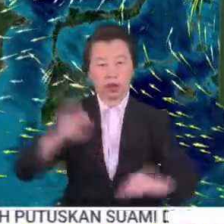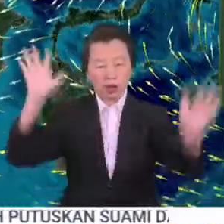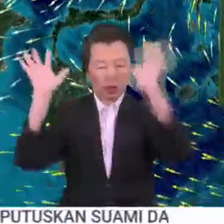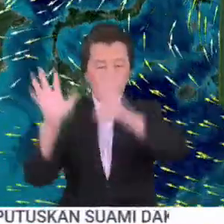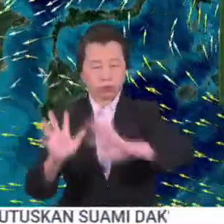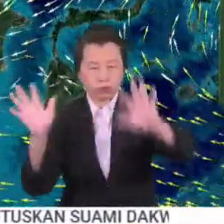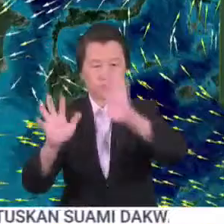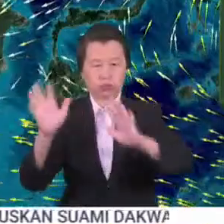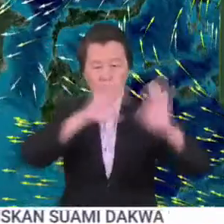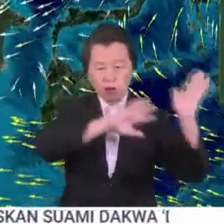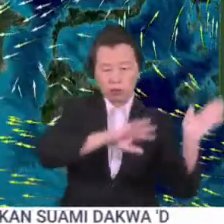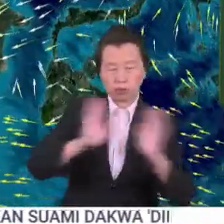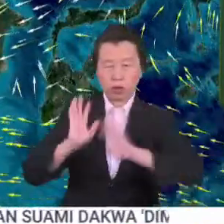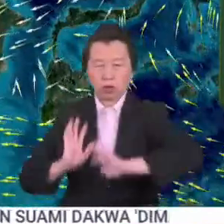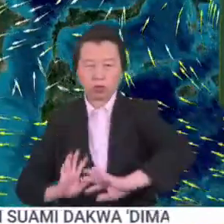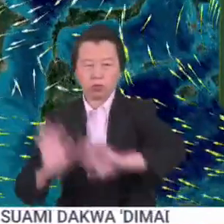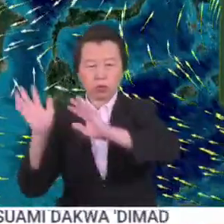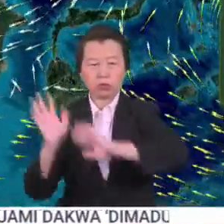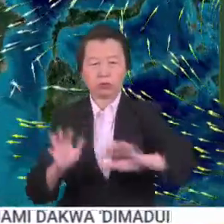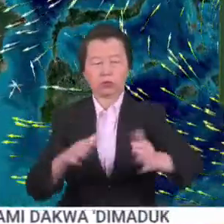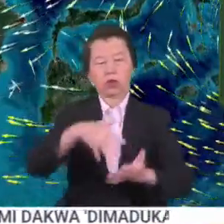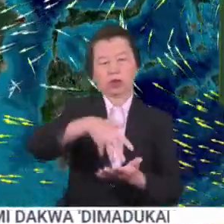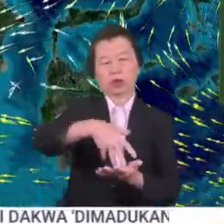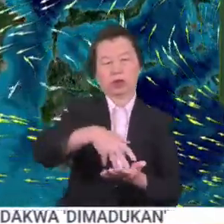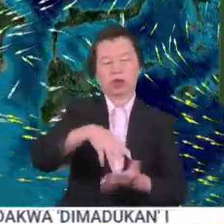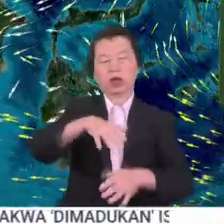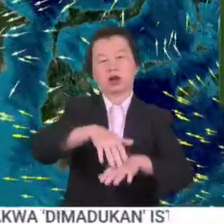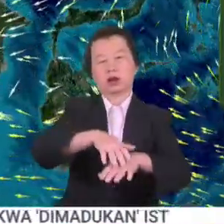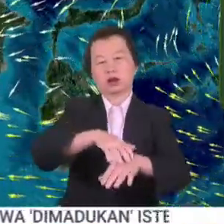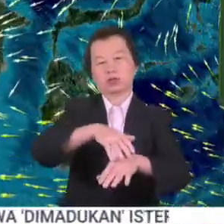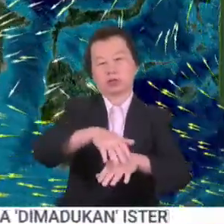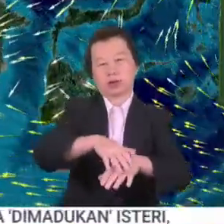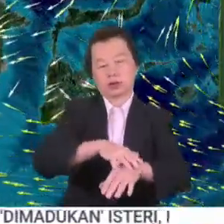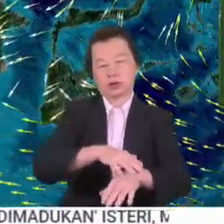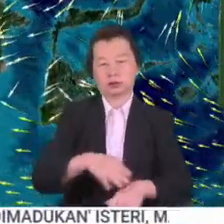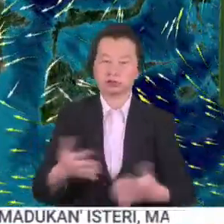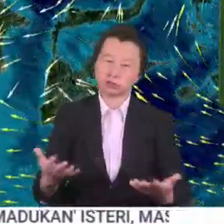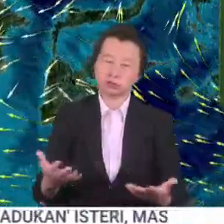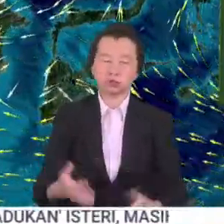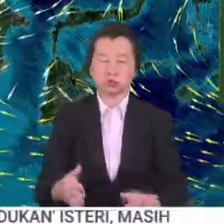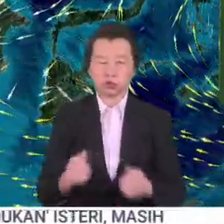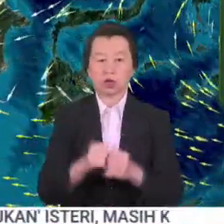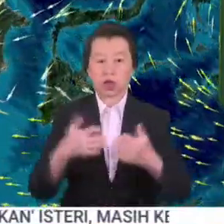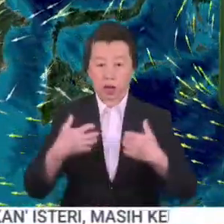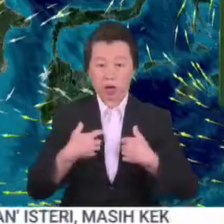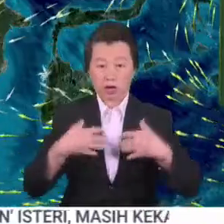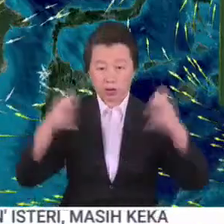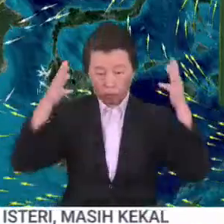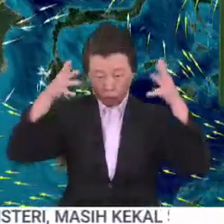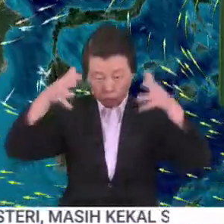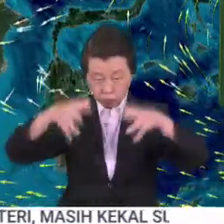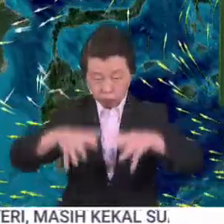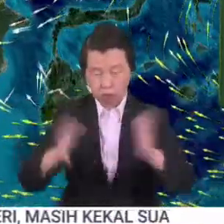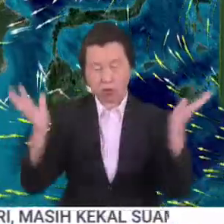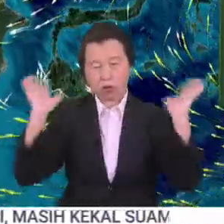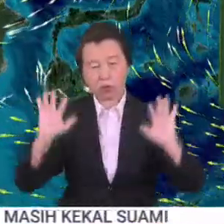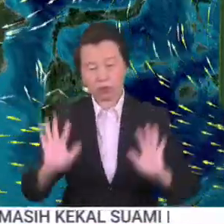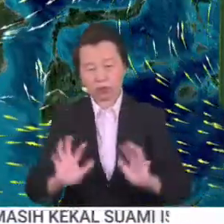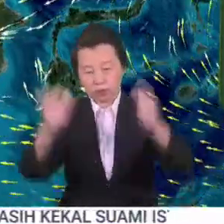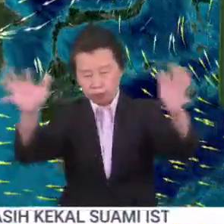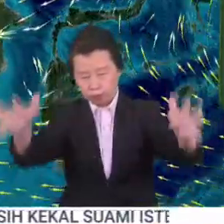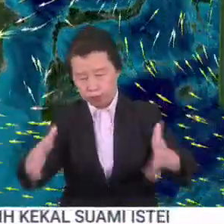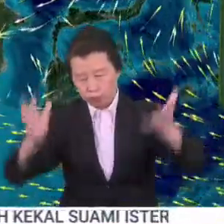bertiup daripada bagai Hala dengan kelajuan yang agak lemah baik dengan adanya kawasan penumpuan angin dan juga perubahan